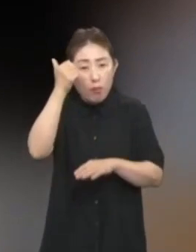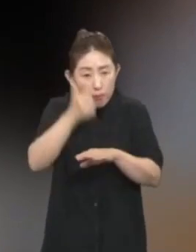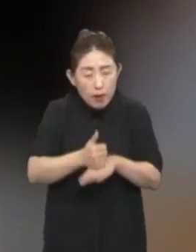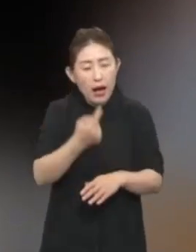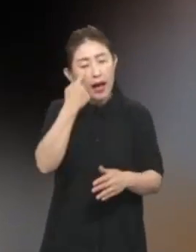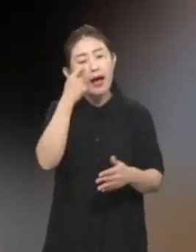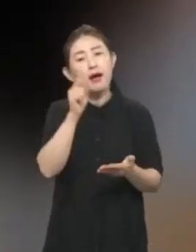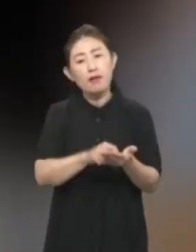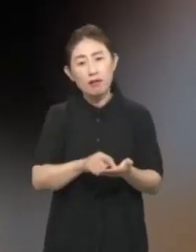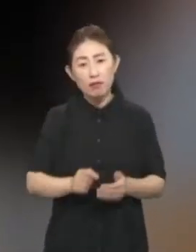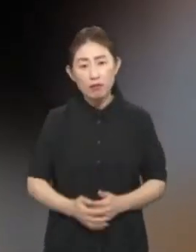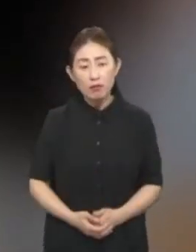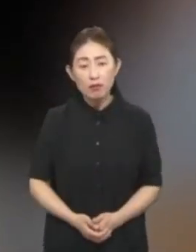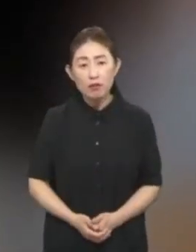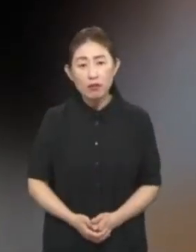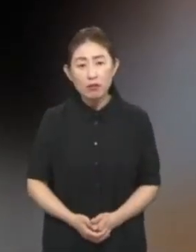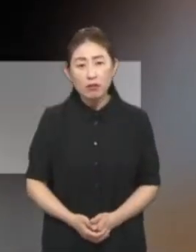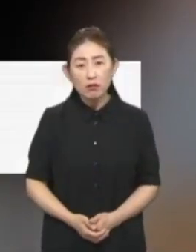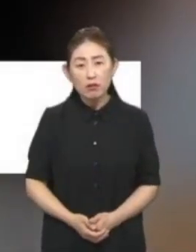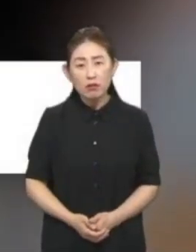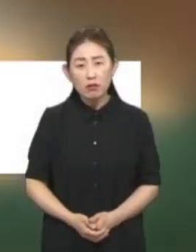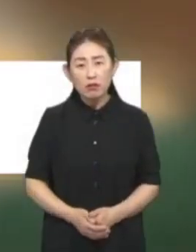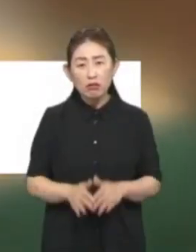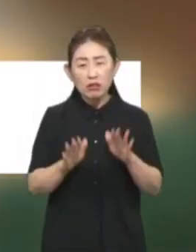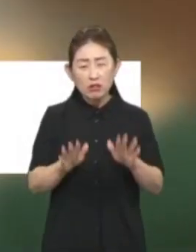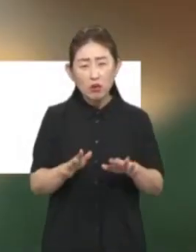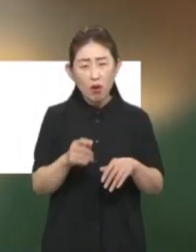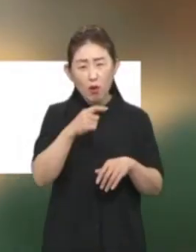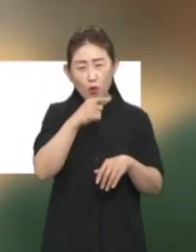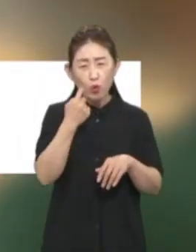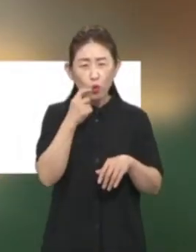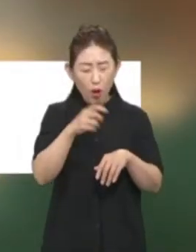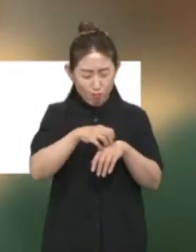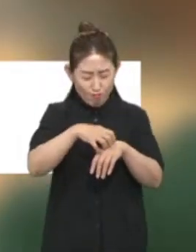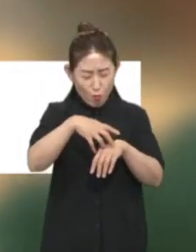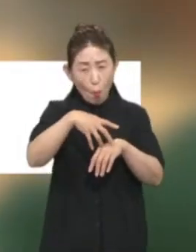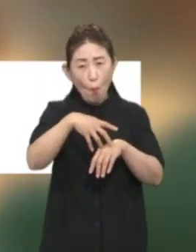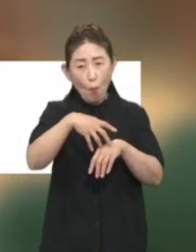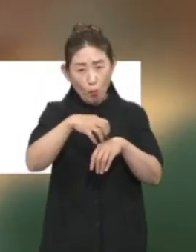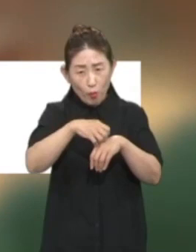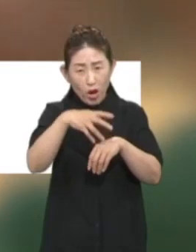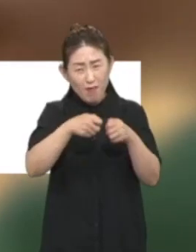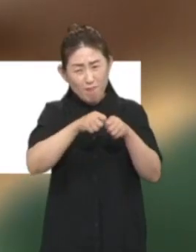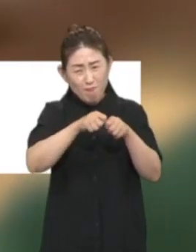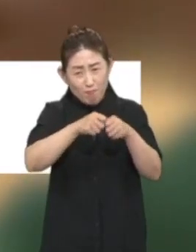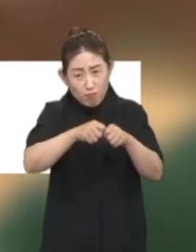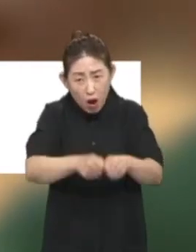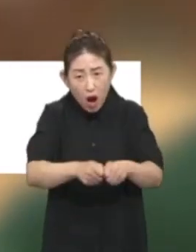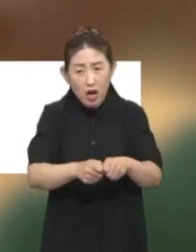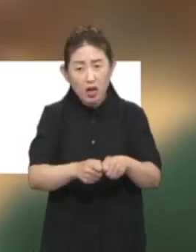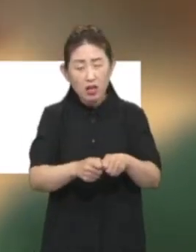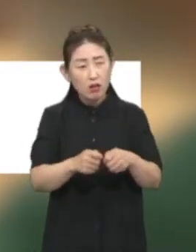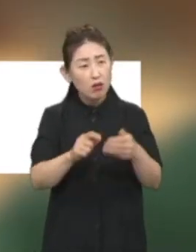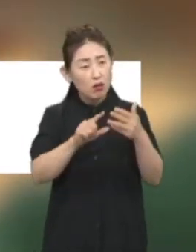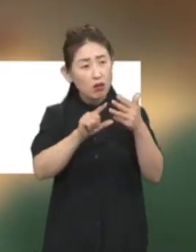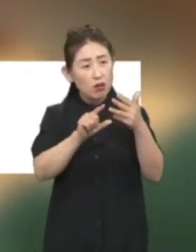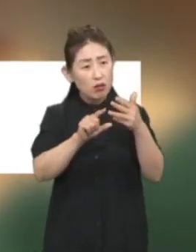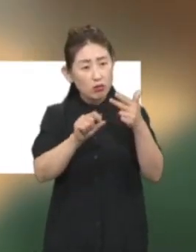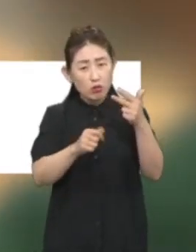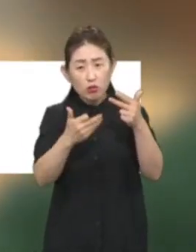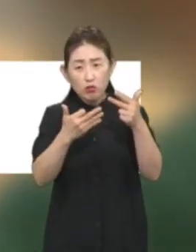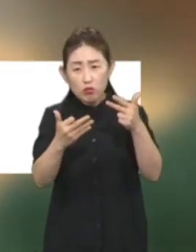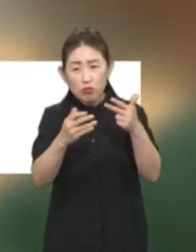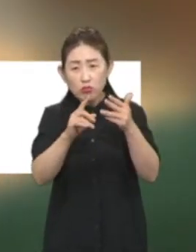발견했습니다. 계속 짜고 하는데 19일쯤에 하얀 거즈가 몇 가닥이 보이더라고요.